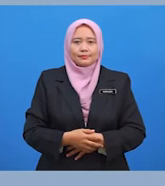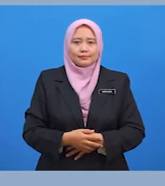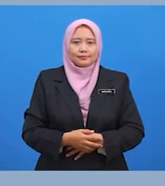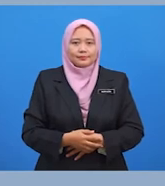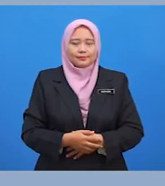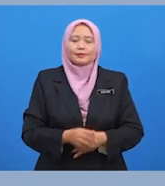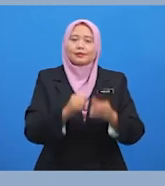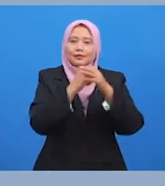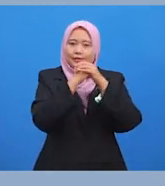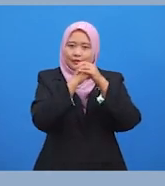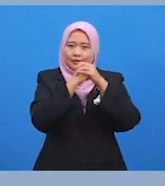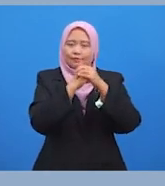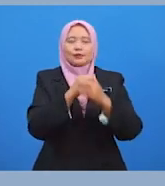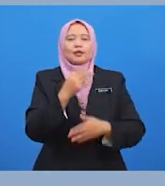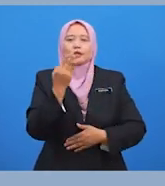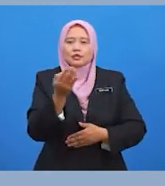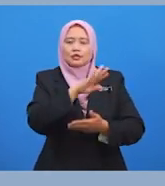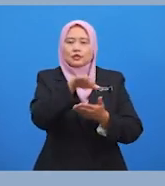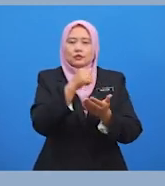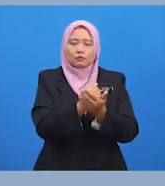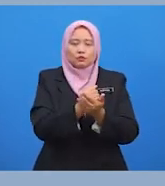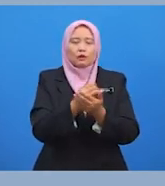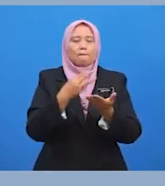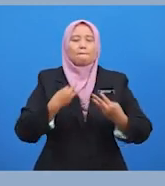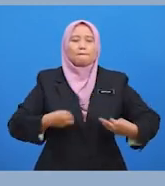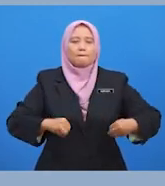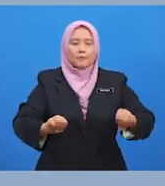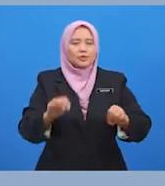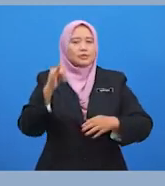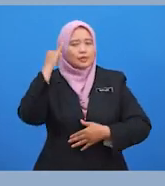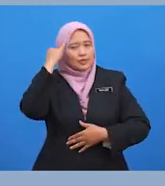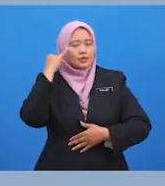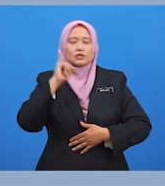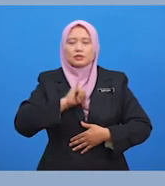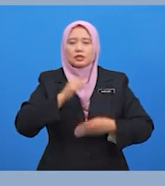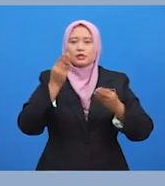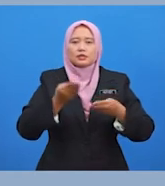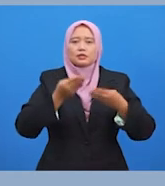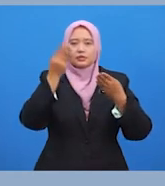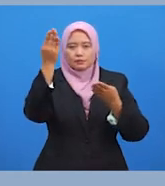25mm. Tahniah, kamu semua masih ingat apa yang cikgu sampaikan.